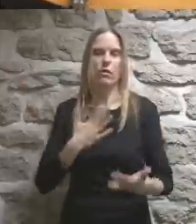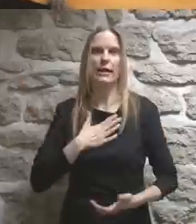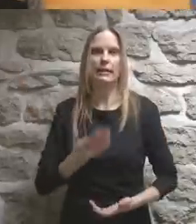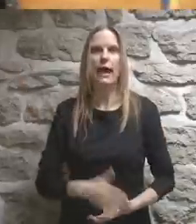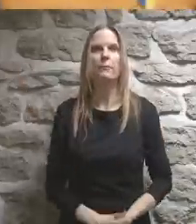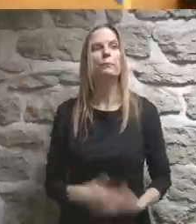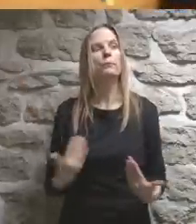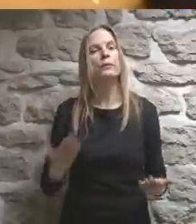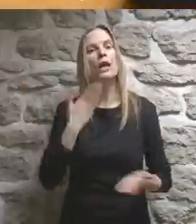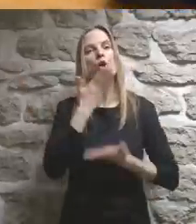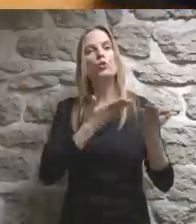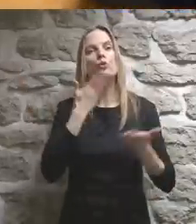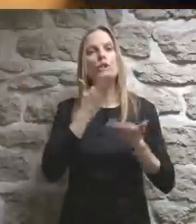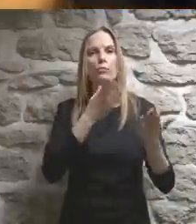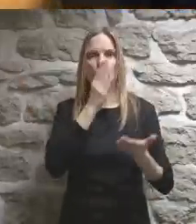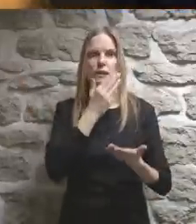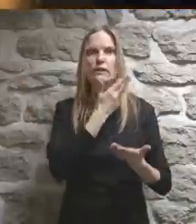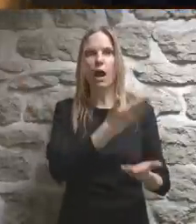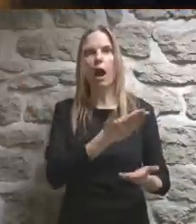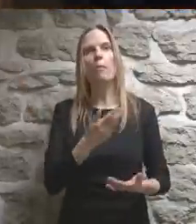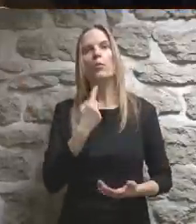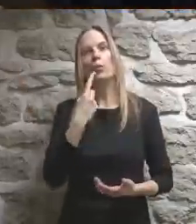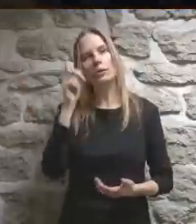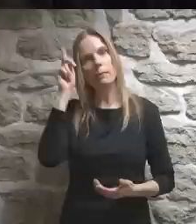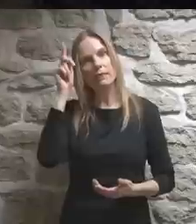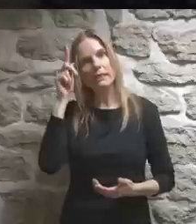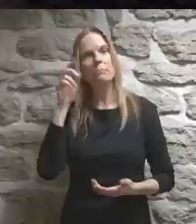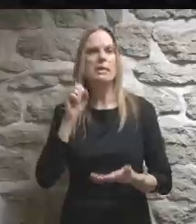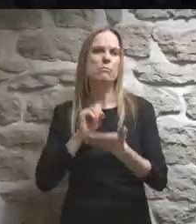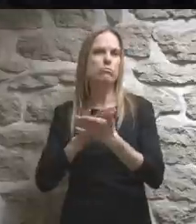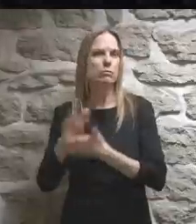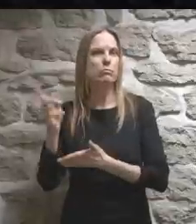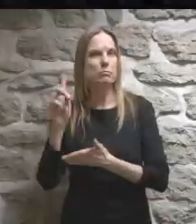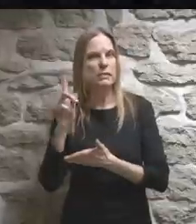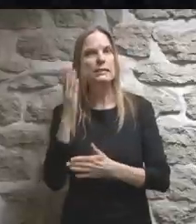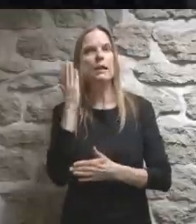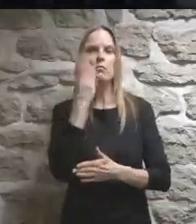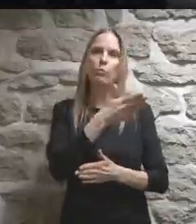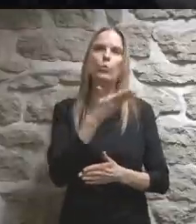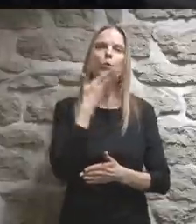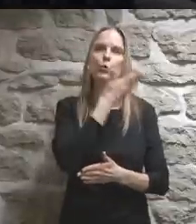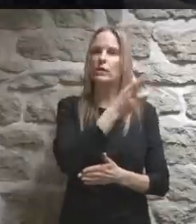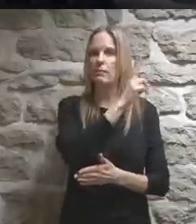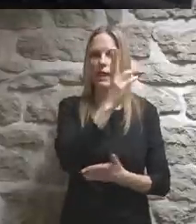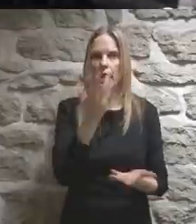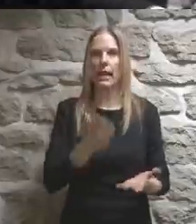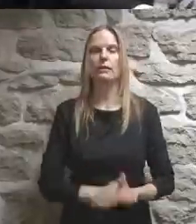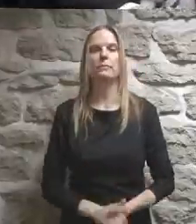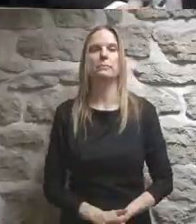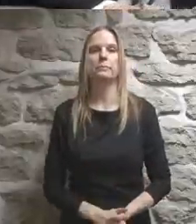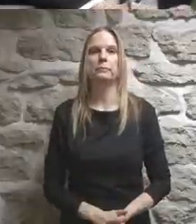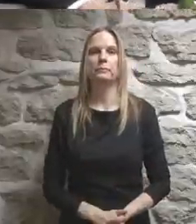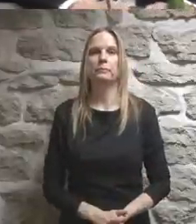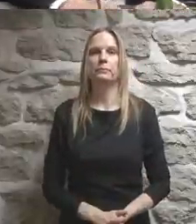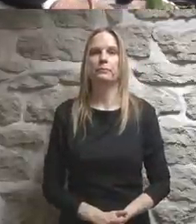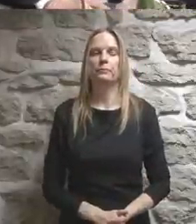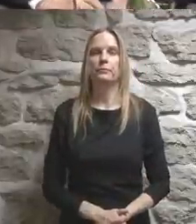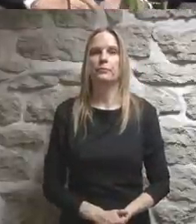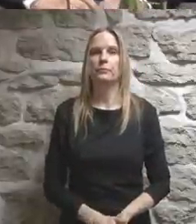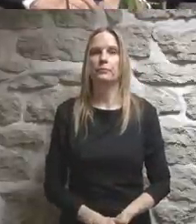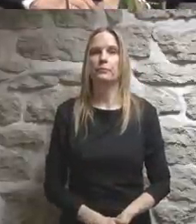on võimalik küsimusi esitada. Palun öelge oma nimi välja anna ja kellele küsimus on suunatud ja kasutage mikrofoni, palun.